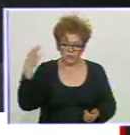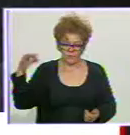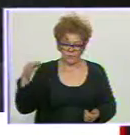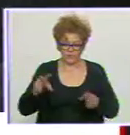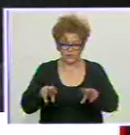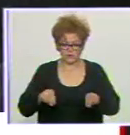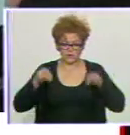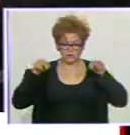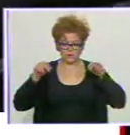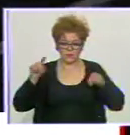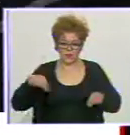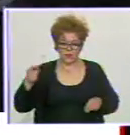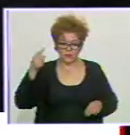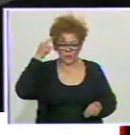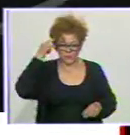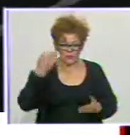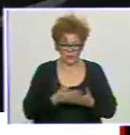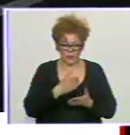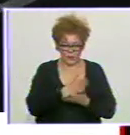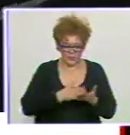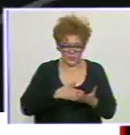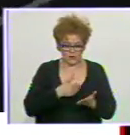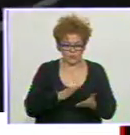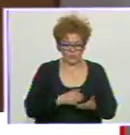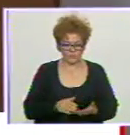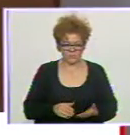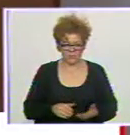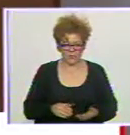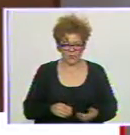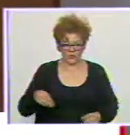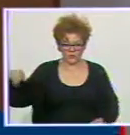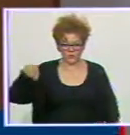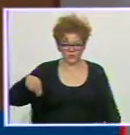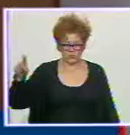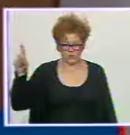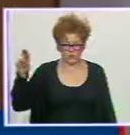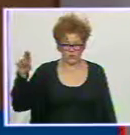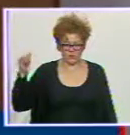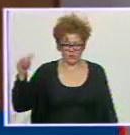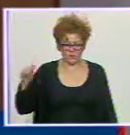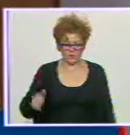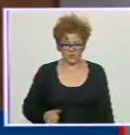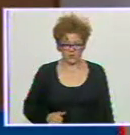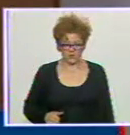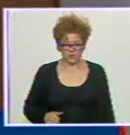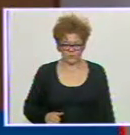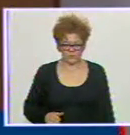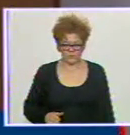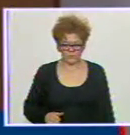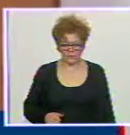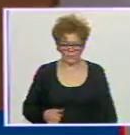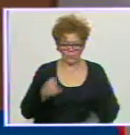soluții pentru reducerea cheltuielilor. Județul Dolj are un excedent